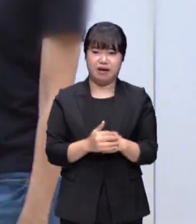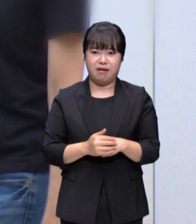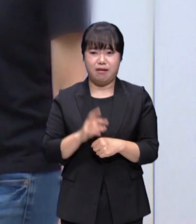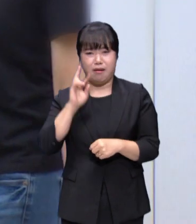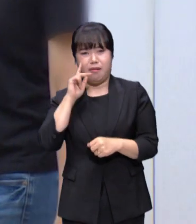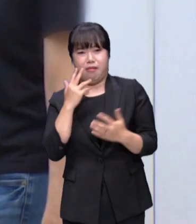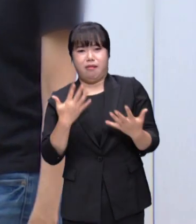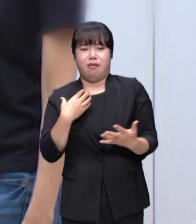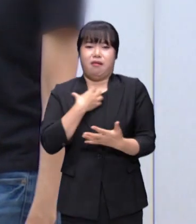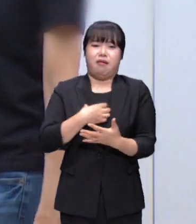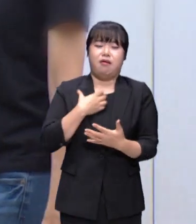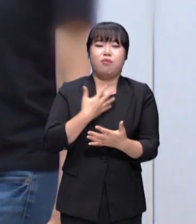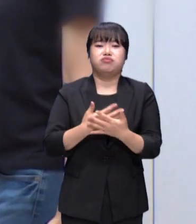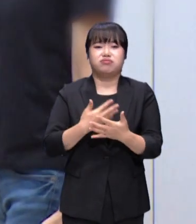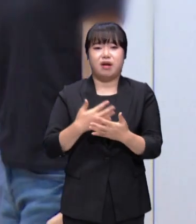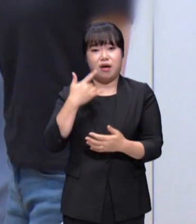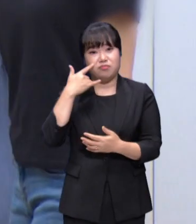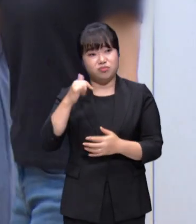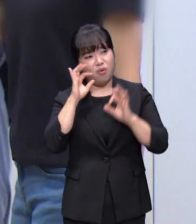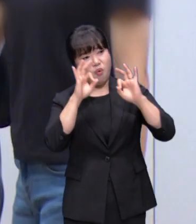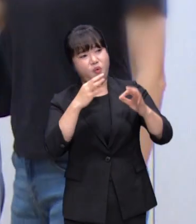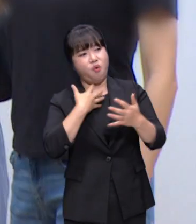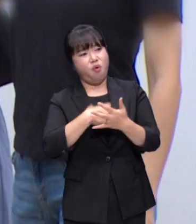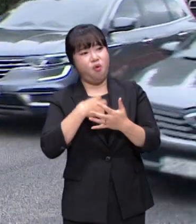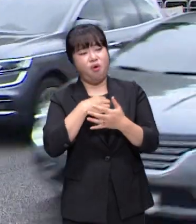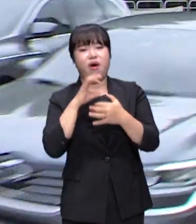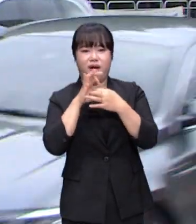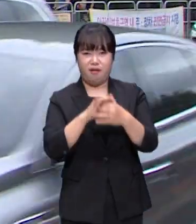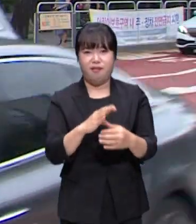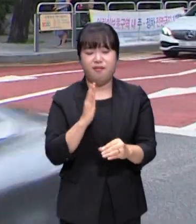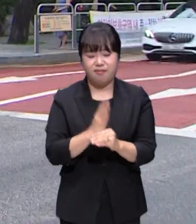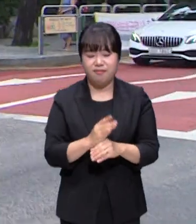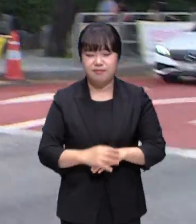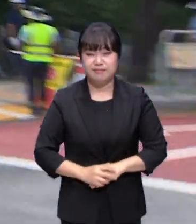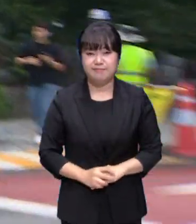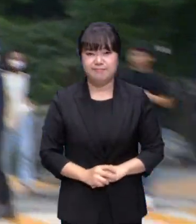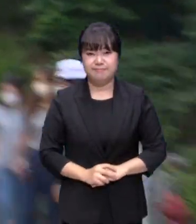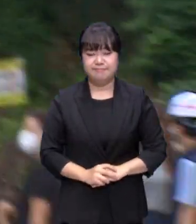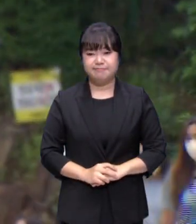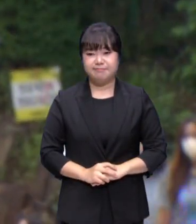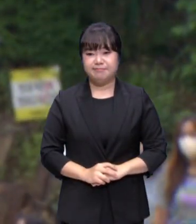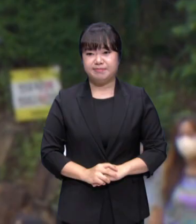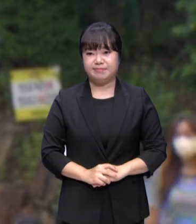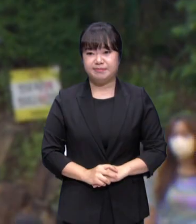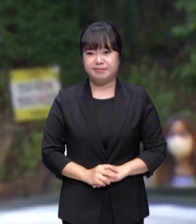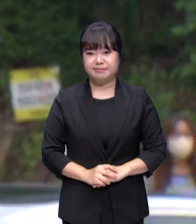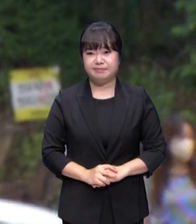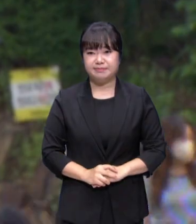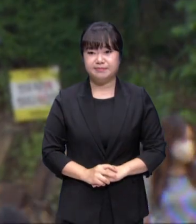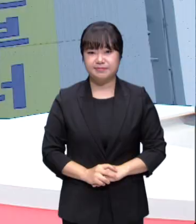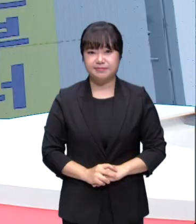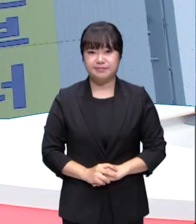우려 속에 학부모들의 걱정은 더 커지고 있습니다. BTV 뉴스